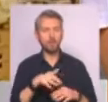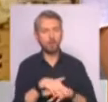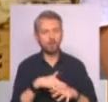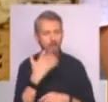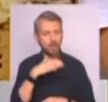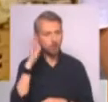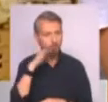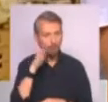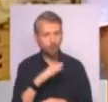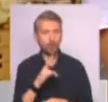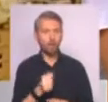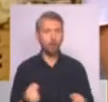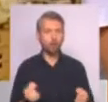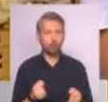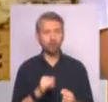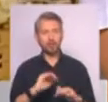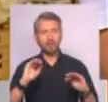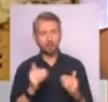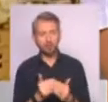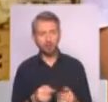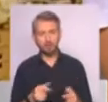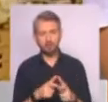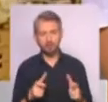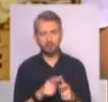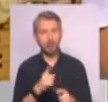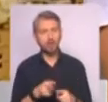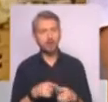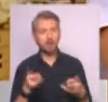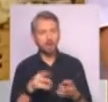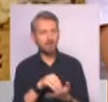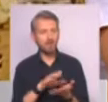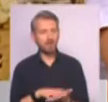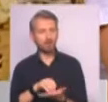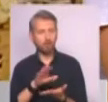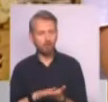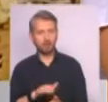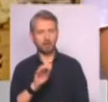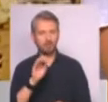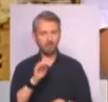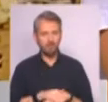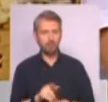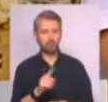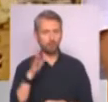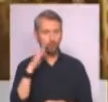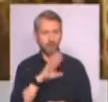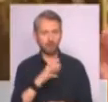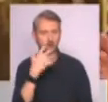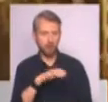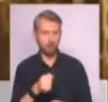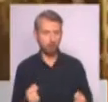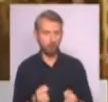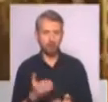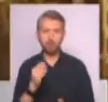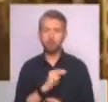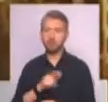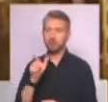гарячу воду на холодну і зменшити відповідні платіжки. Але це треба відповідно фіксувати факт, що вода не гаряча, а холодна. Якщо працівник